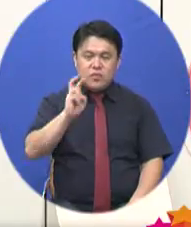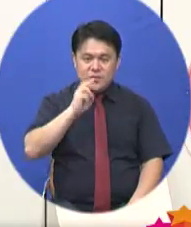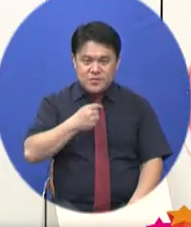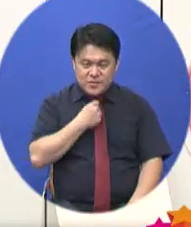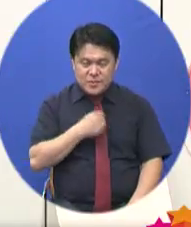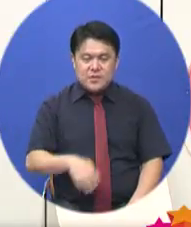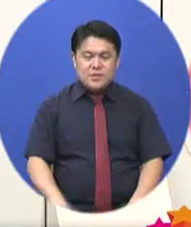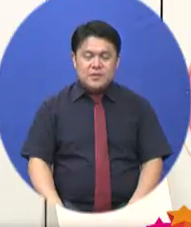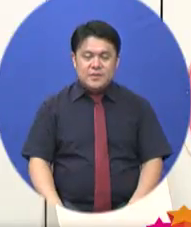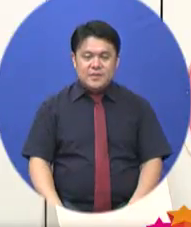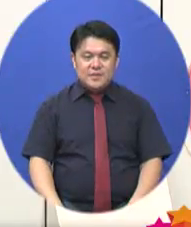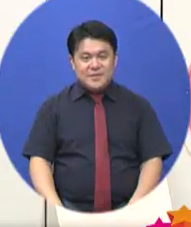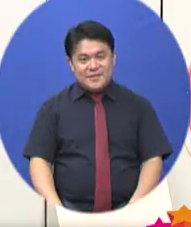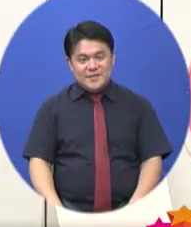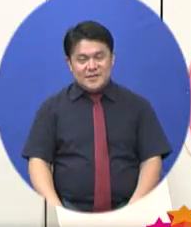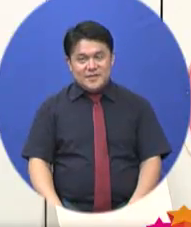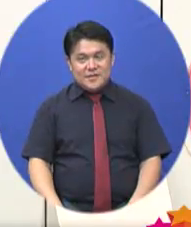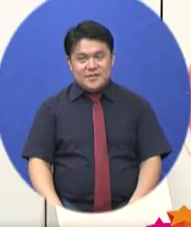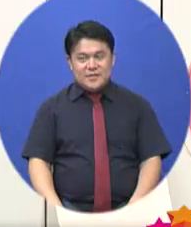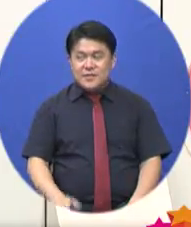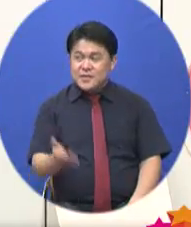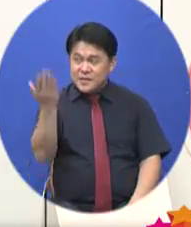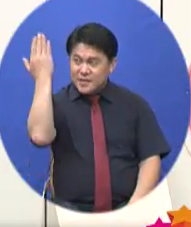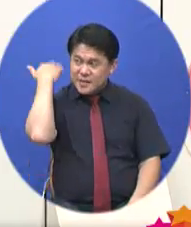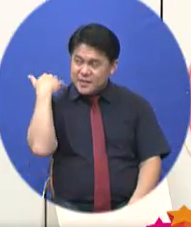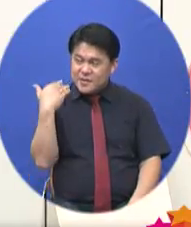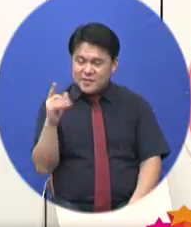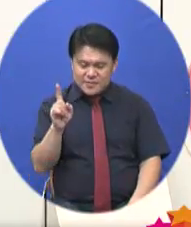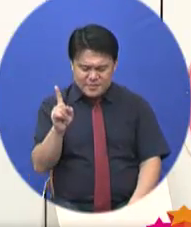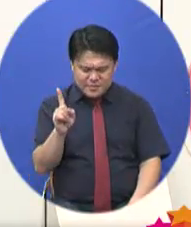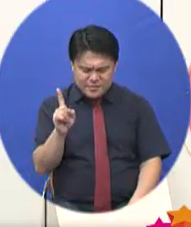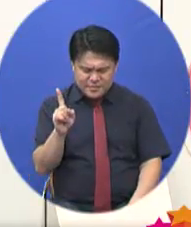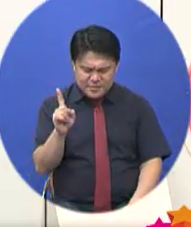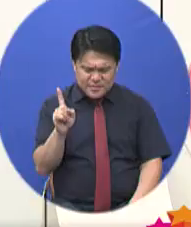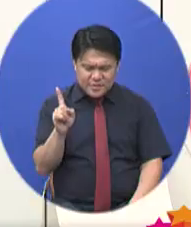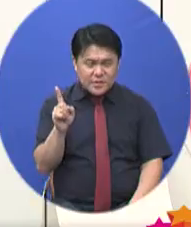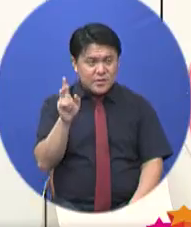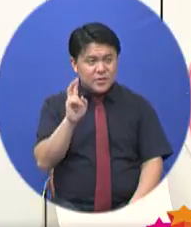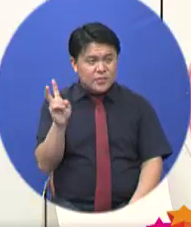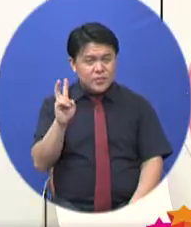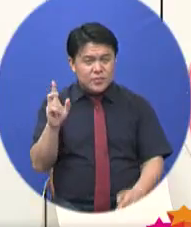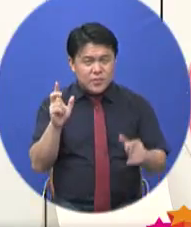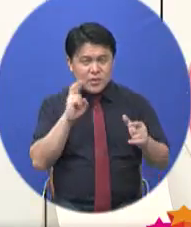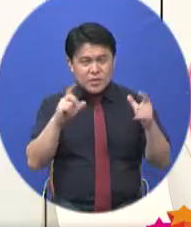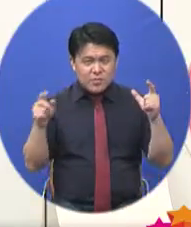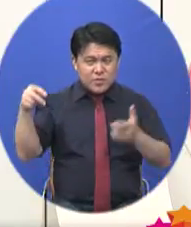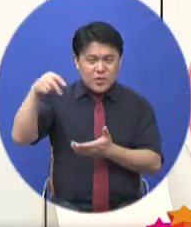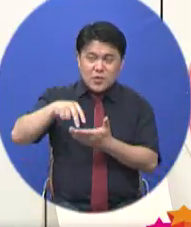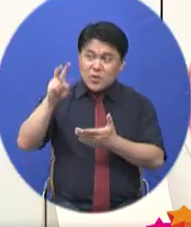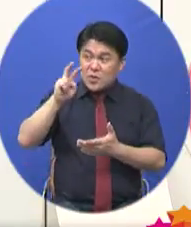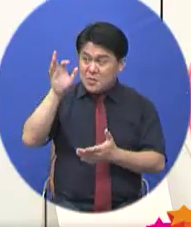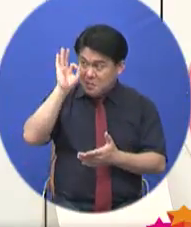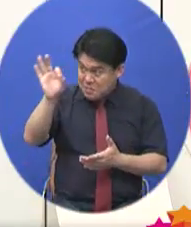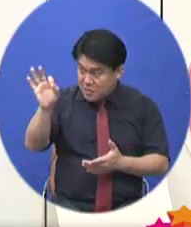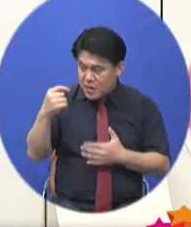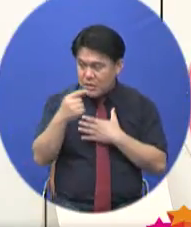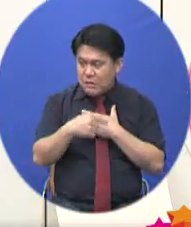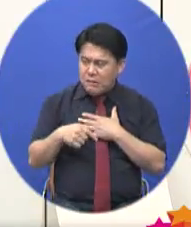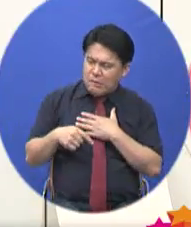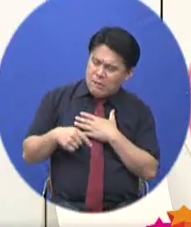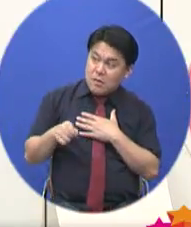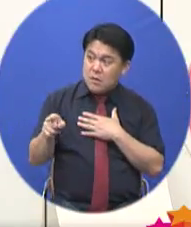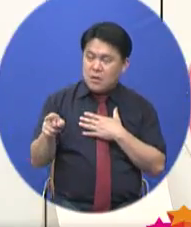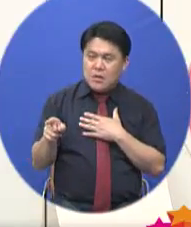네, 그다 오기태 씨가 먼저 번에 하운데 한번 가야 한번 무자 한번 나가가지고 노래를 부르셨는데 몸이 좋지 않으신데